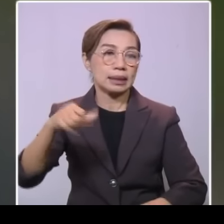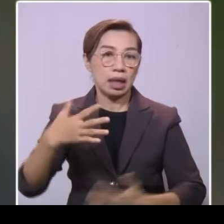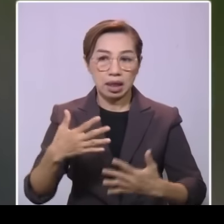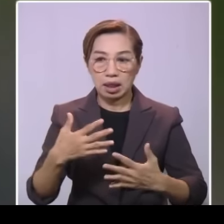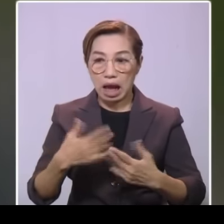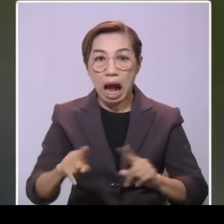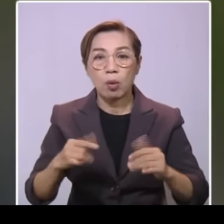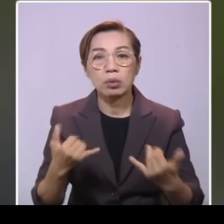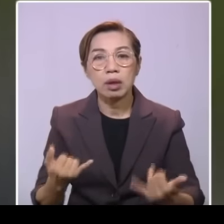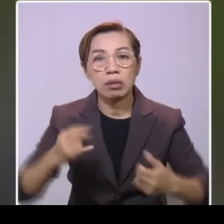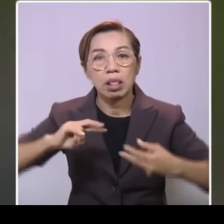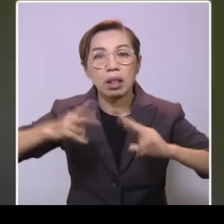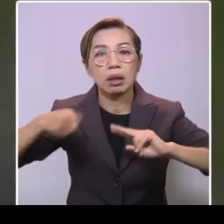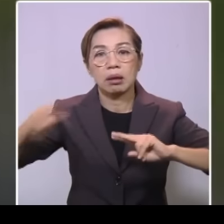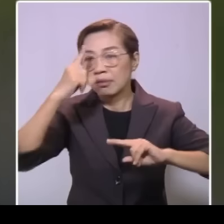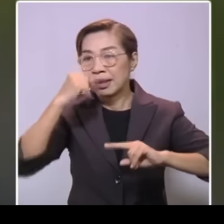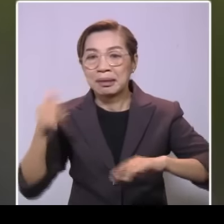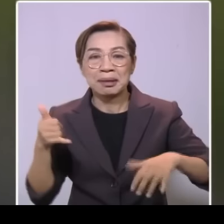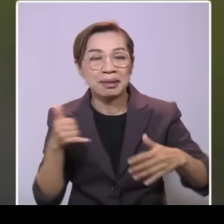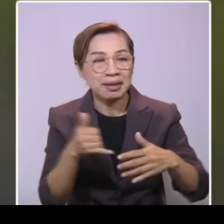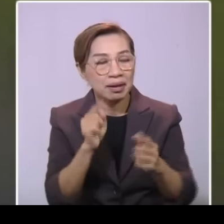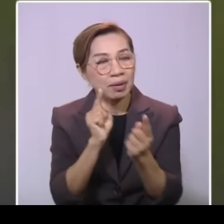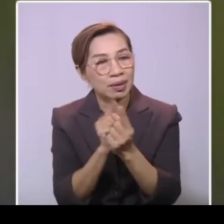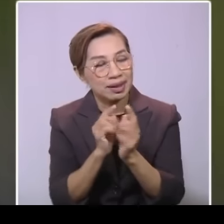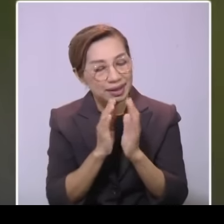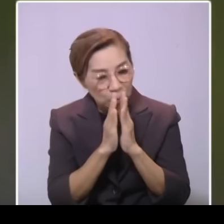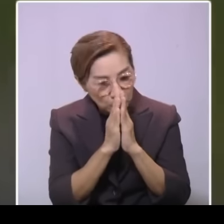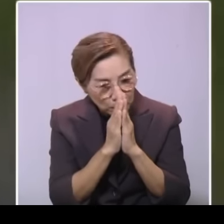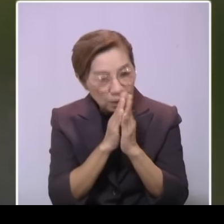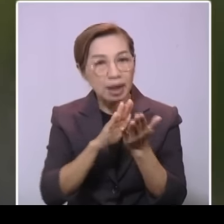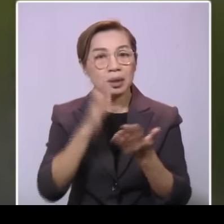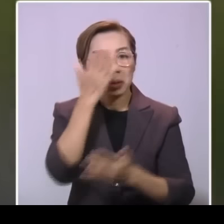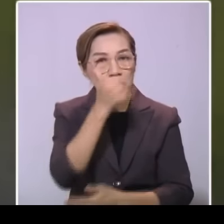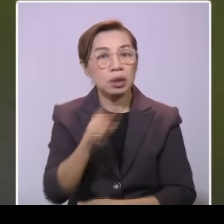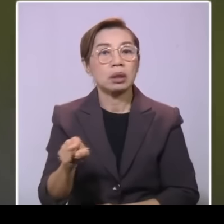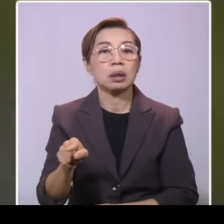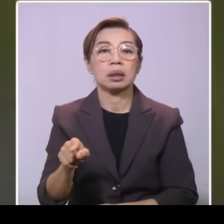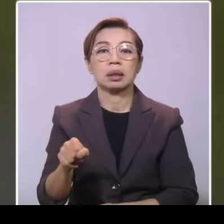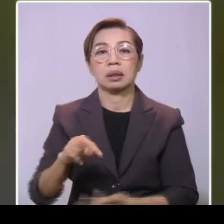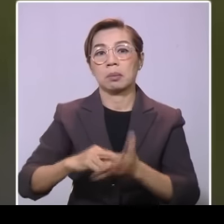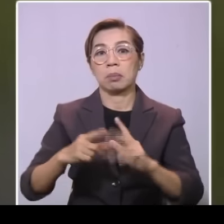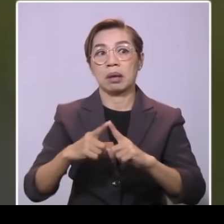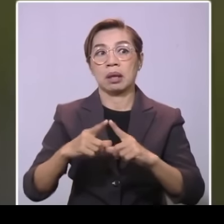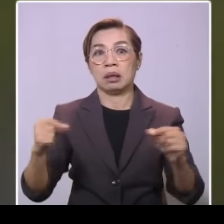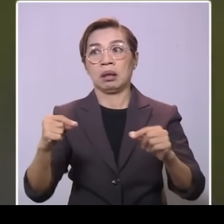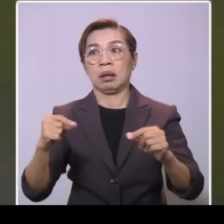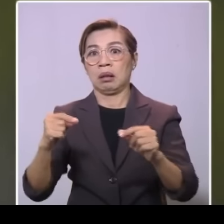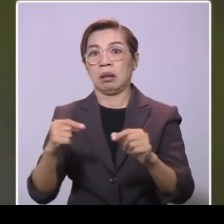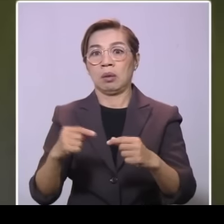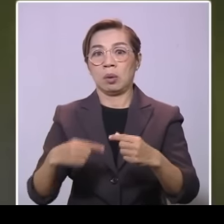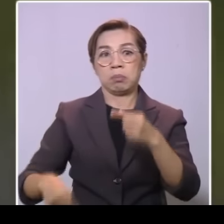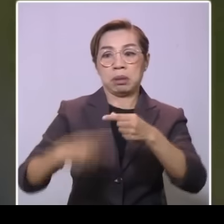นหนังคนละม้วนเลยนะคะ จริงฮะยกมือไหว้สวยเลยคุณผู้ชมครับคือคดีมันมาแล้วไง ใช่ นะ